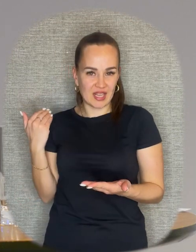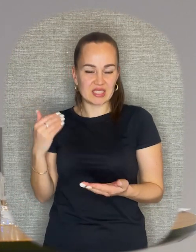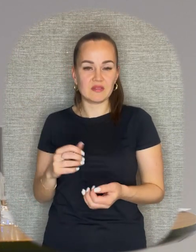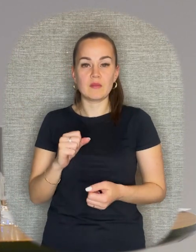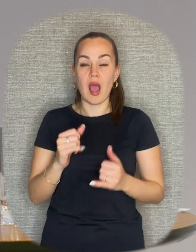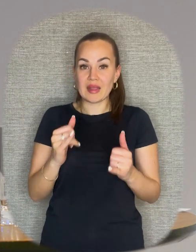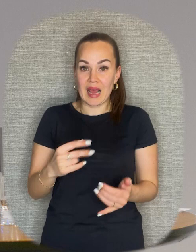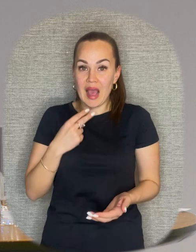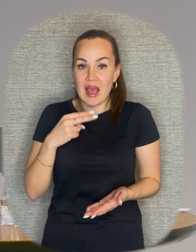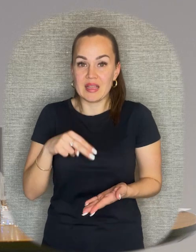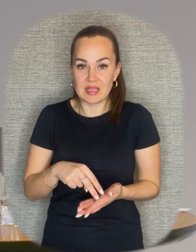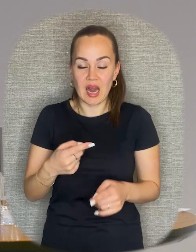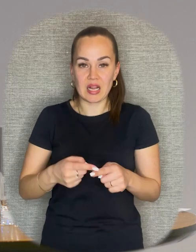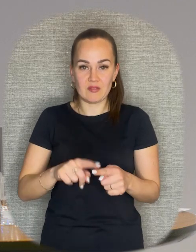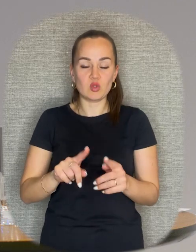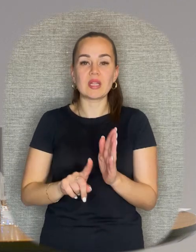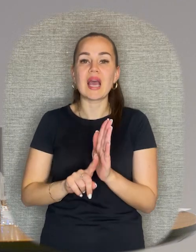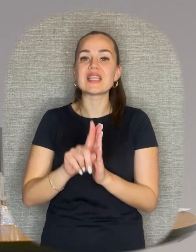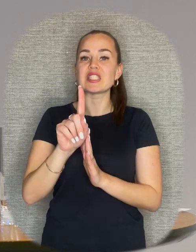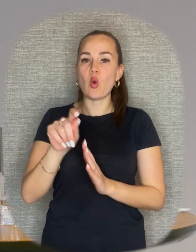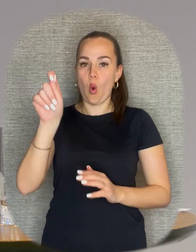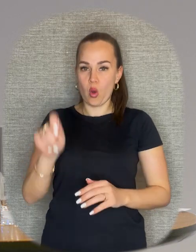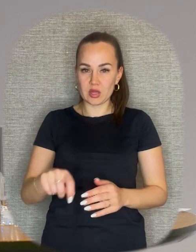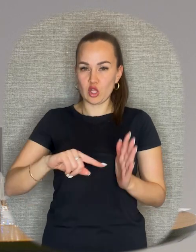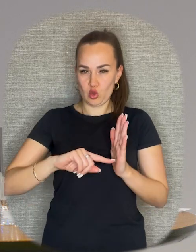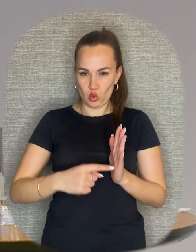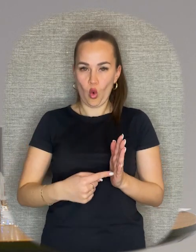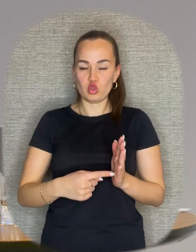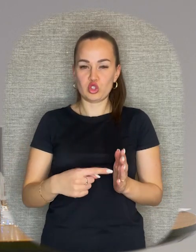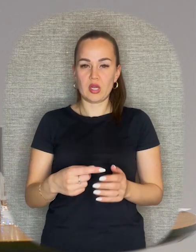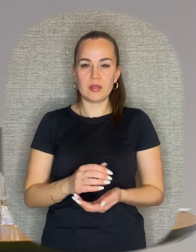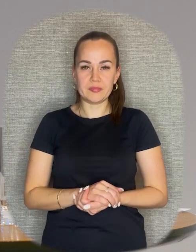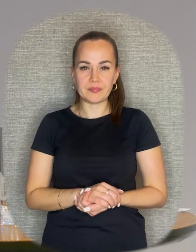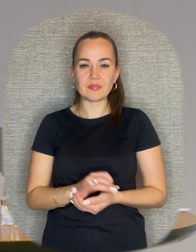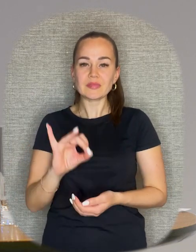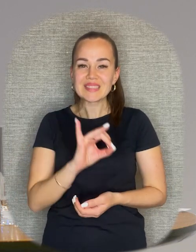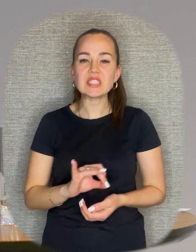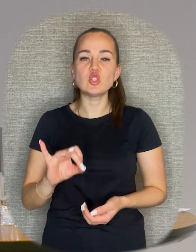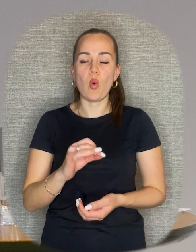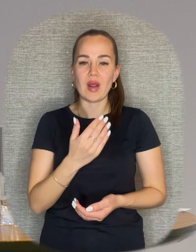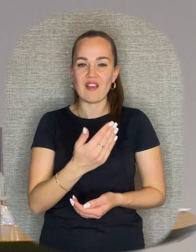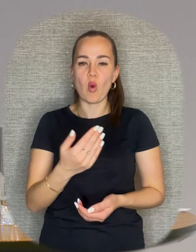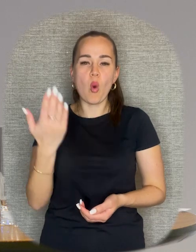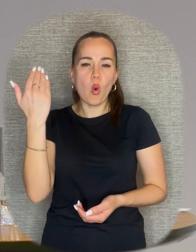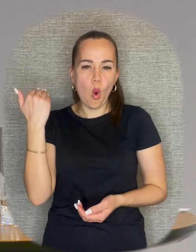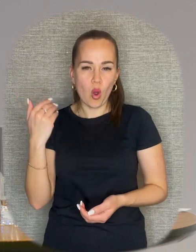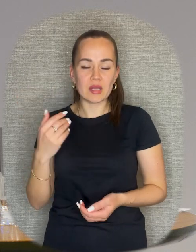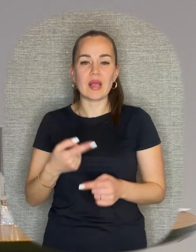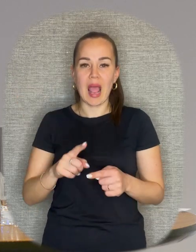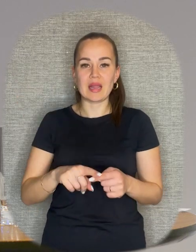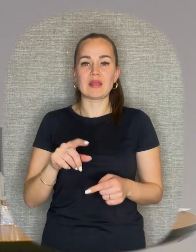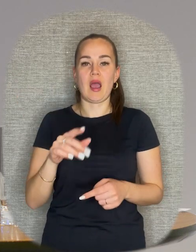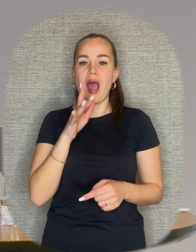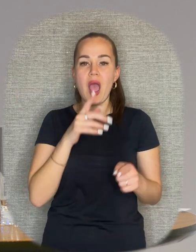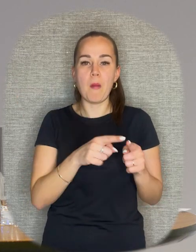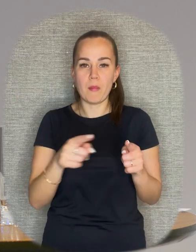предшественников а для Ленинграда вот этой исходной точкой его исходной точкой его истории его корни